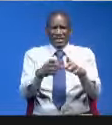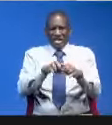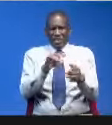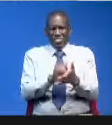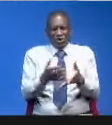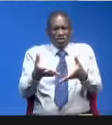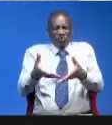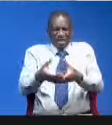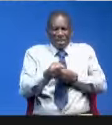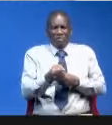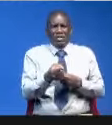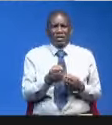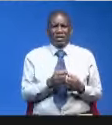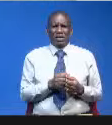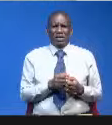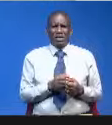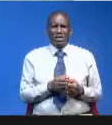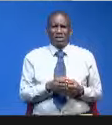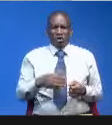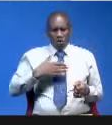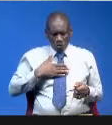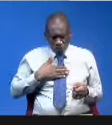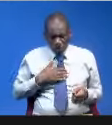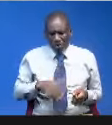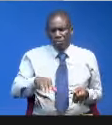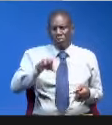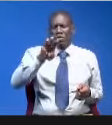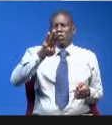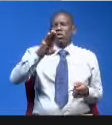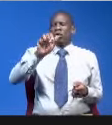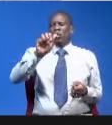grabbing Mheshimiwa Waititu